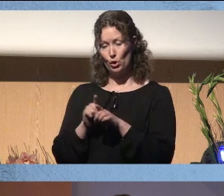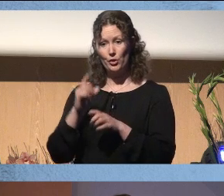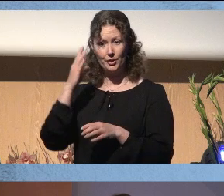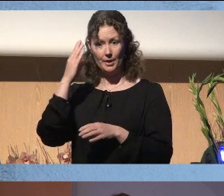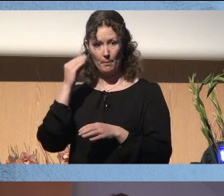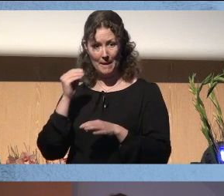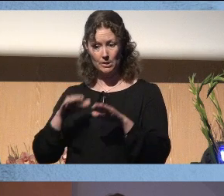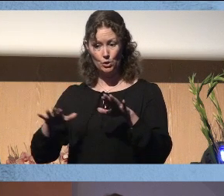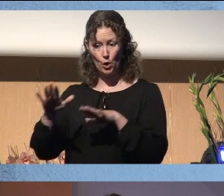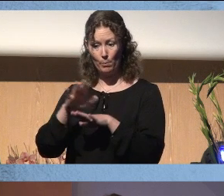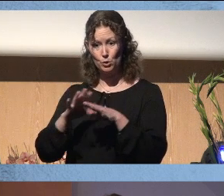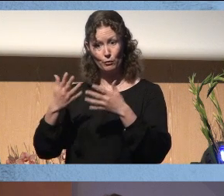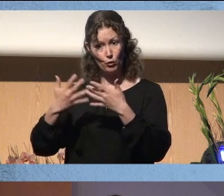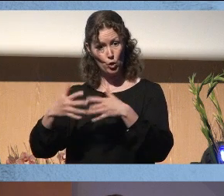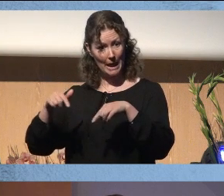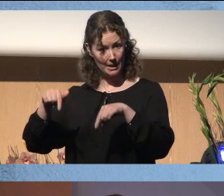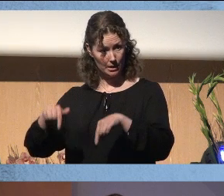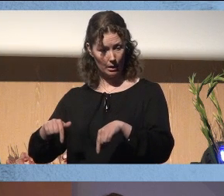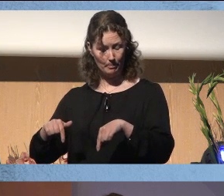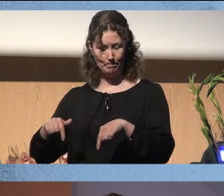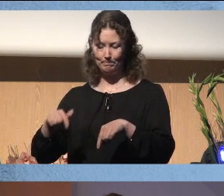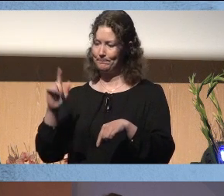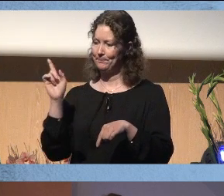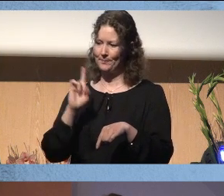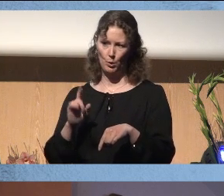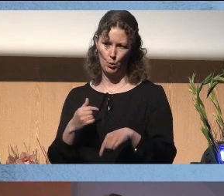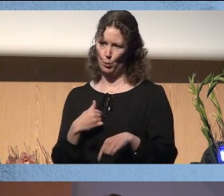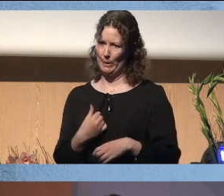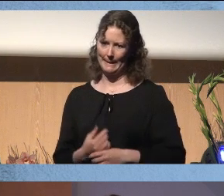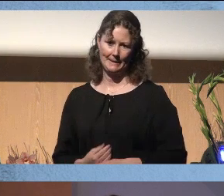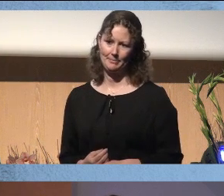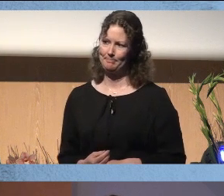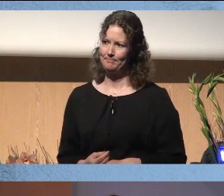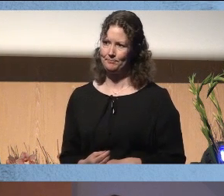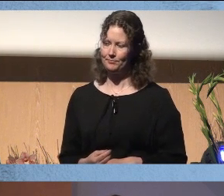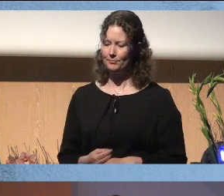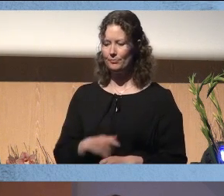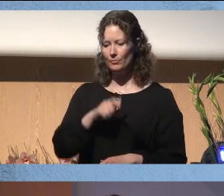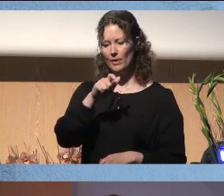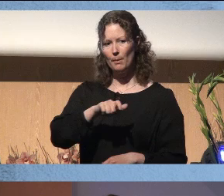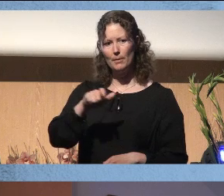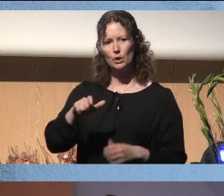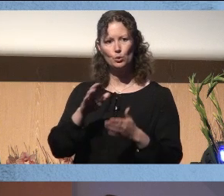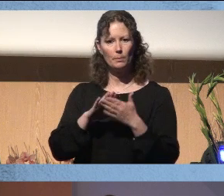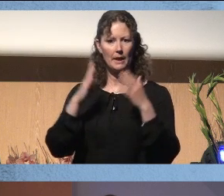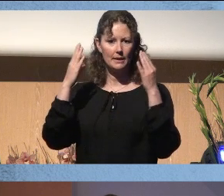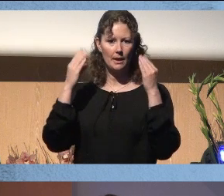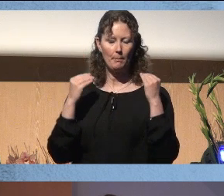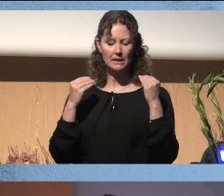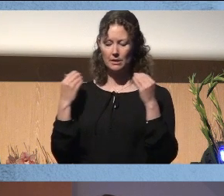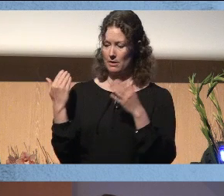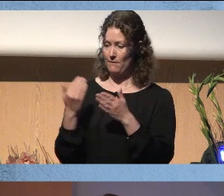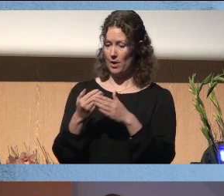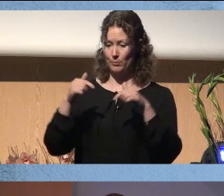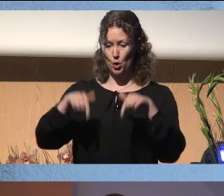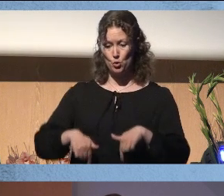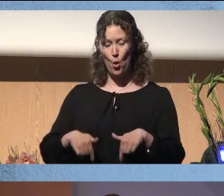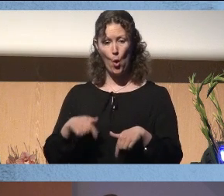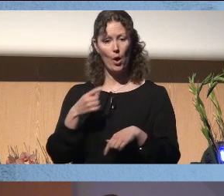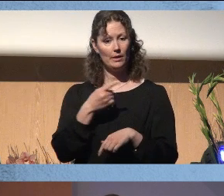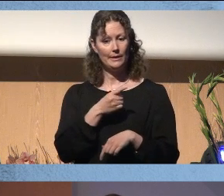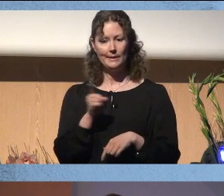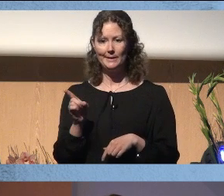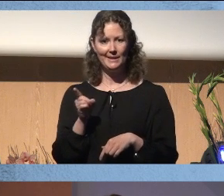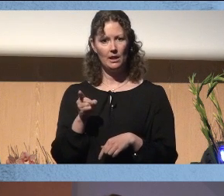demensomsorgen i dag fungerer? Jeg tror ikke det. Personer med demens har hittil i svært liten